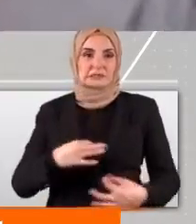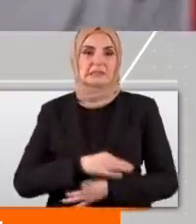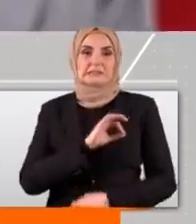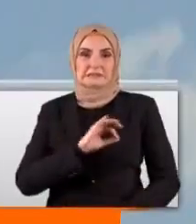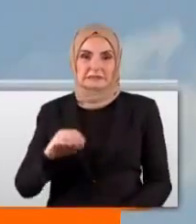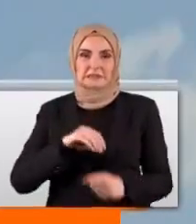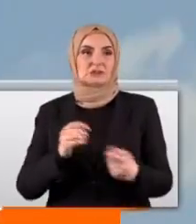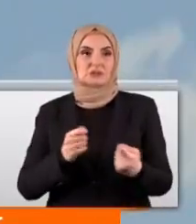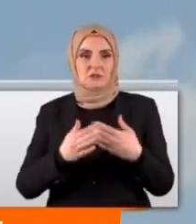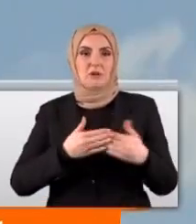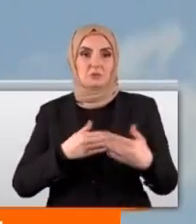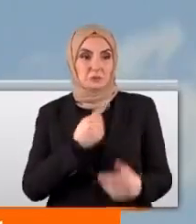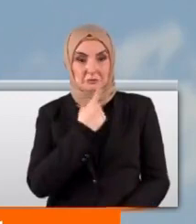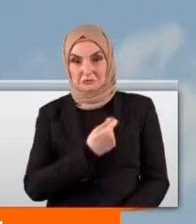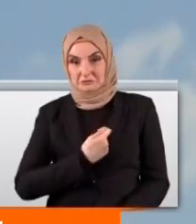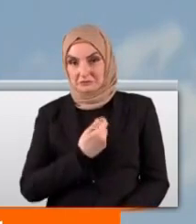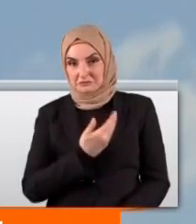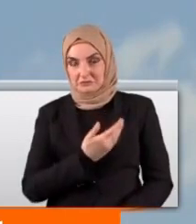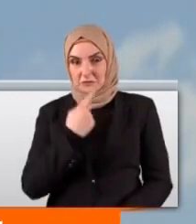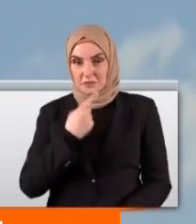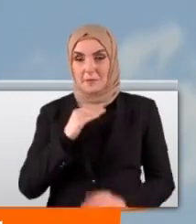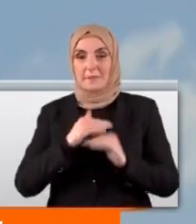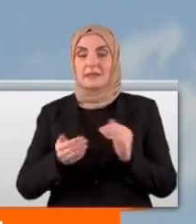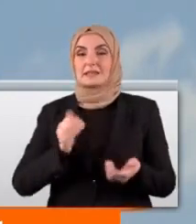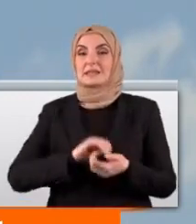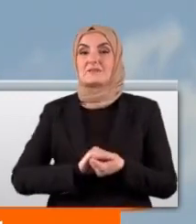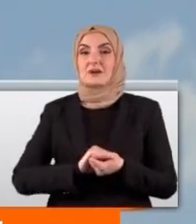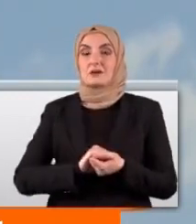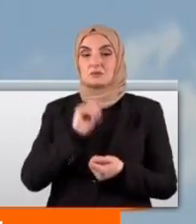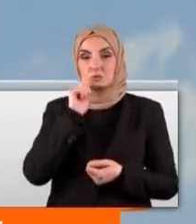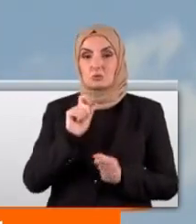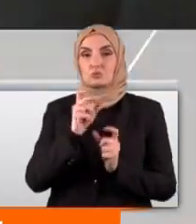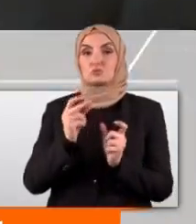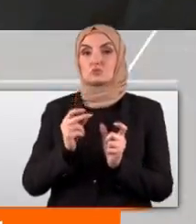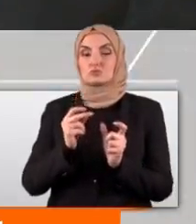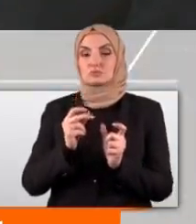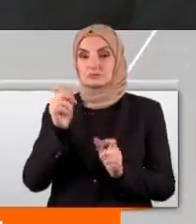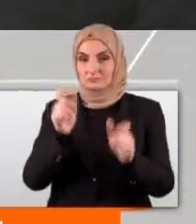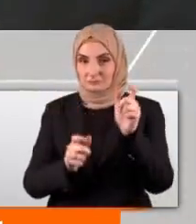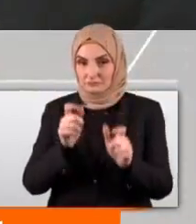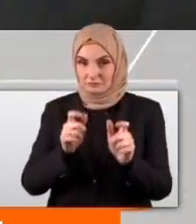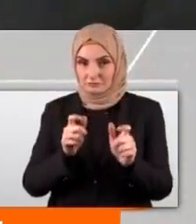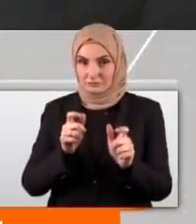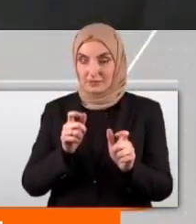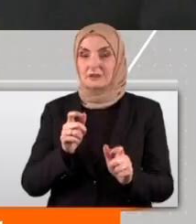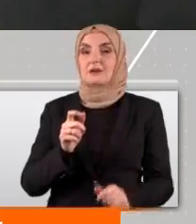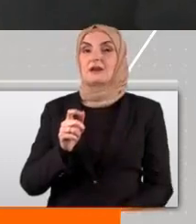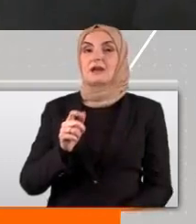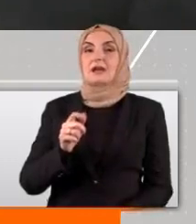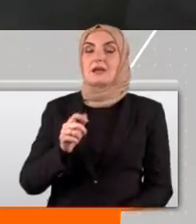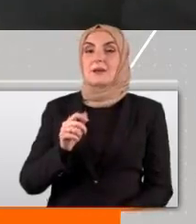işlerine karışıyordu. Millet İttifakı'nın sözcülerinin, Millet İttifakı'nın genel başkanlarının sözlerini